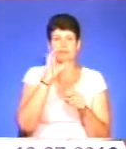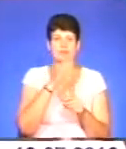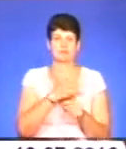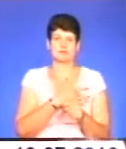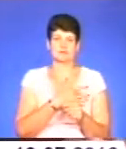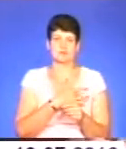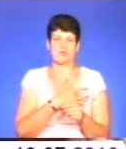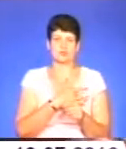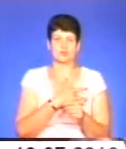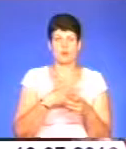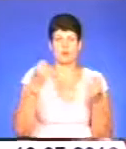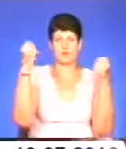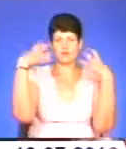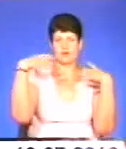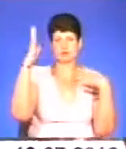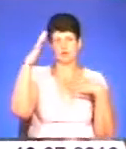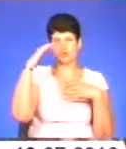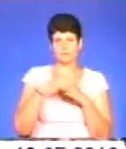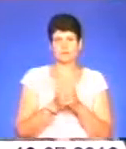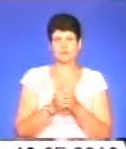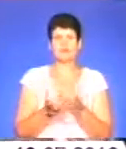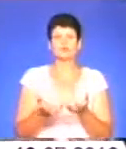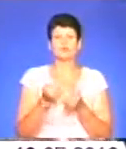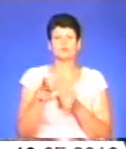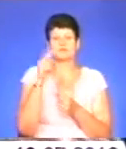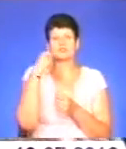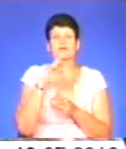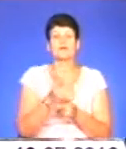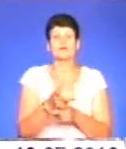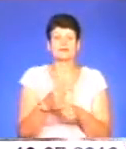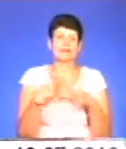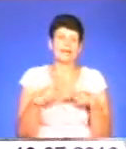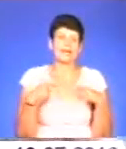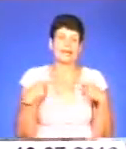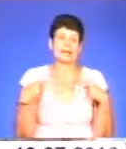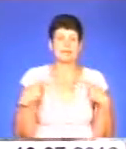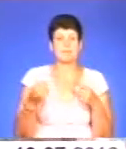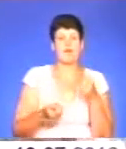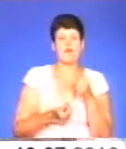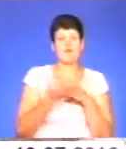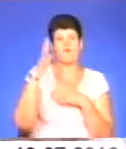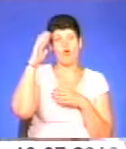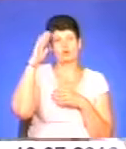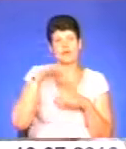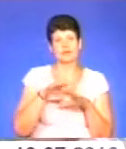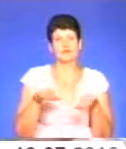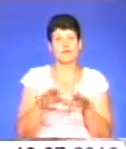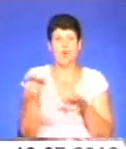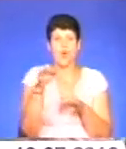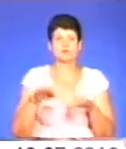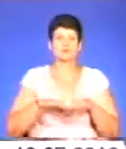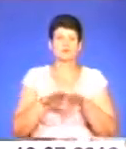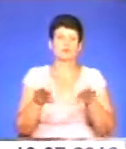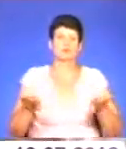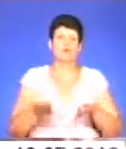водою. Яким чином рятуєшся від спеки? От, різними. Фонтан лізу, в озеро йду купаюсь,